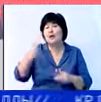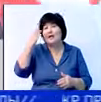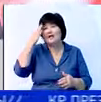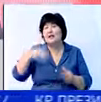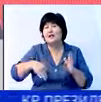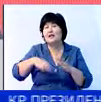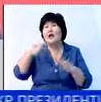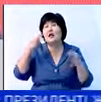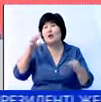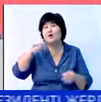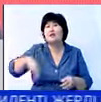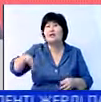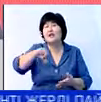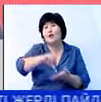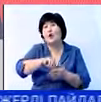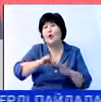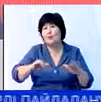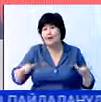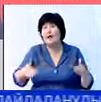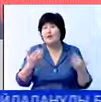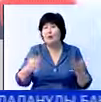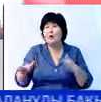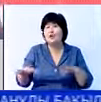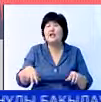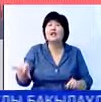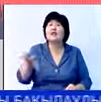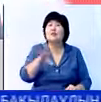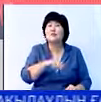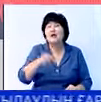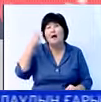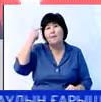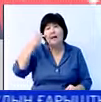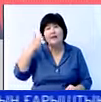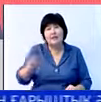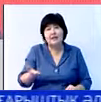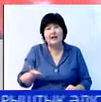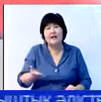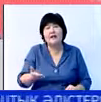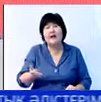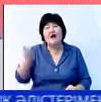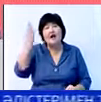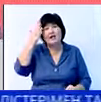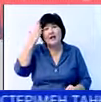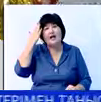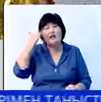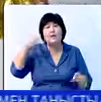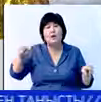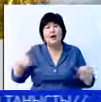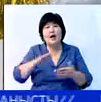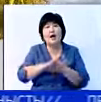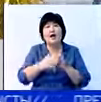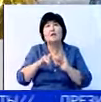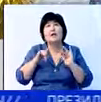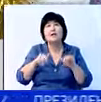сергек тәуелсіз елдің ұрпағысыздар. Бұл шаралардың барлығы білімді де зияткер ұлт қалыптастыруда жасалып